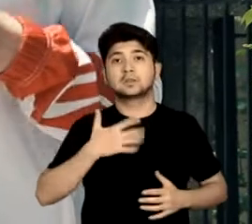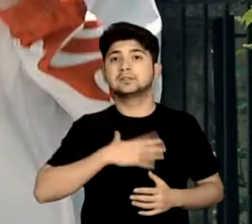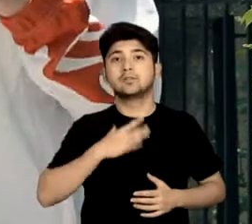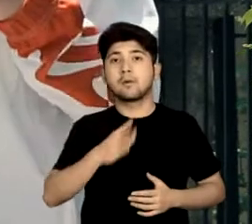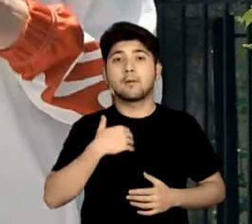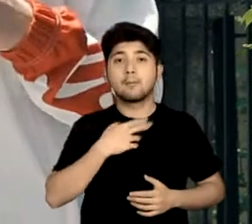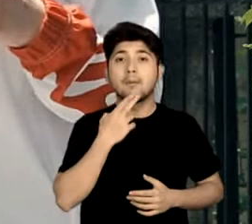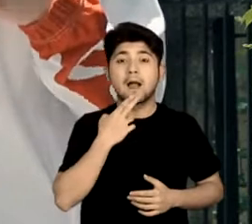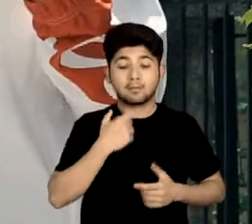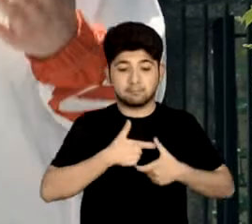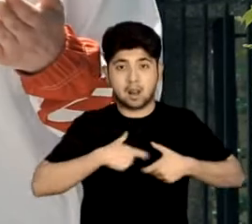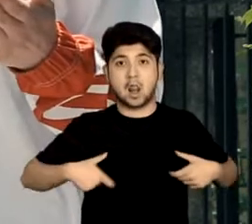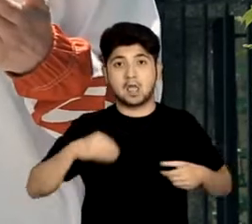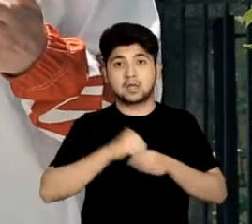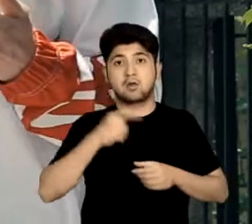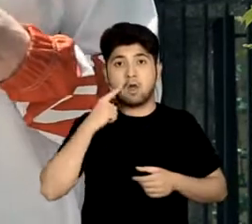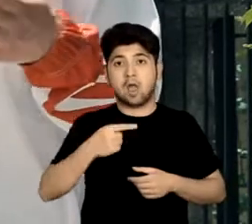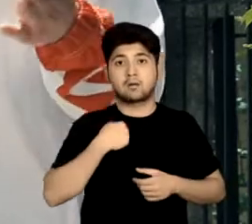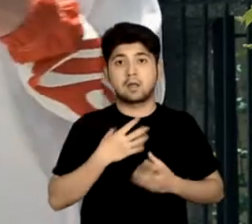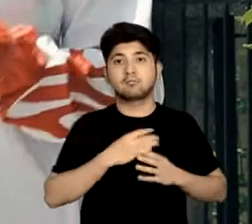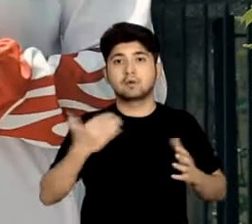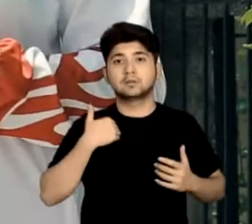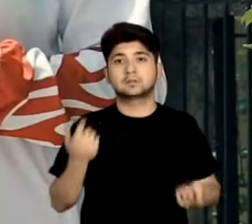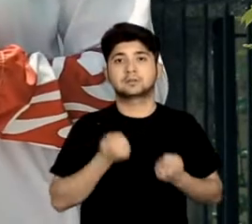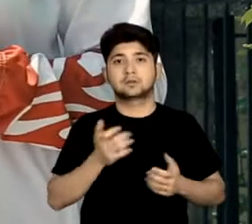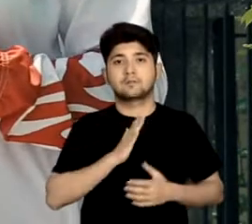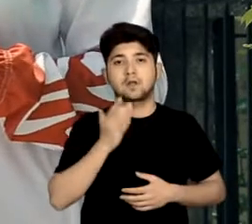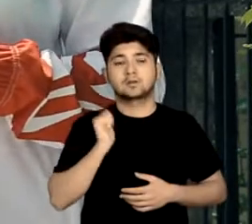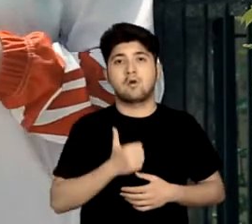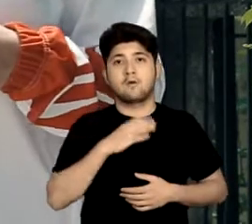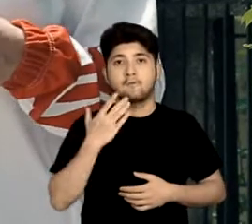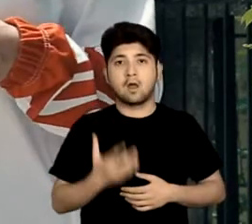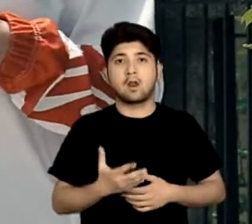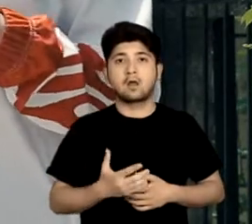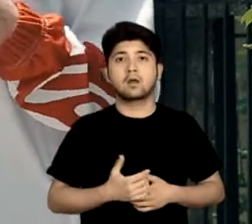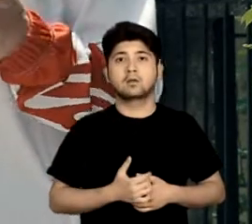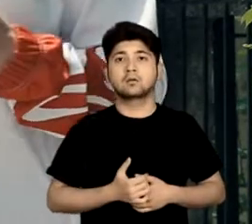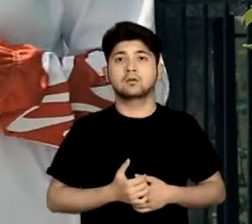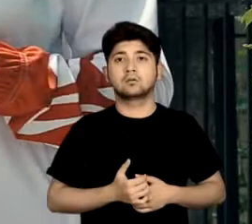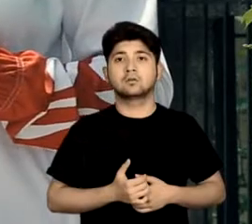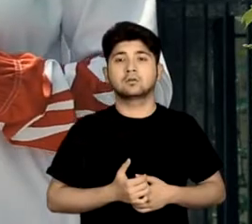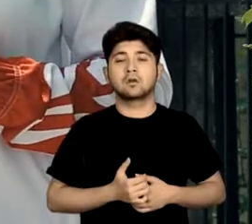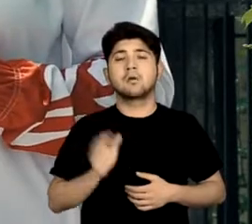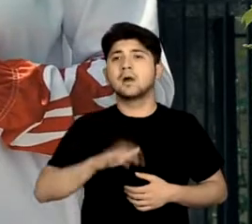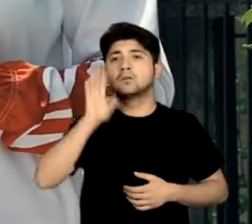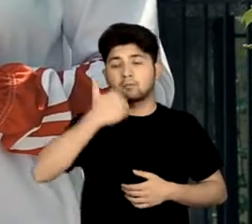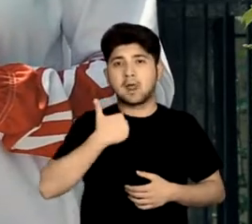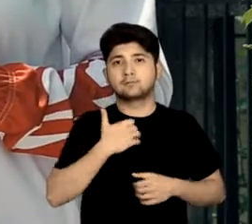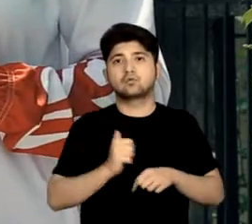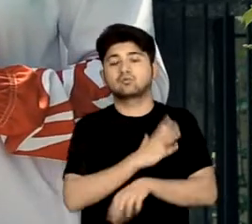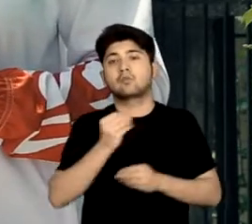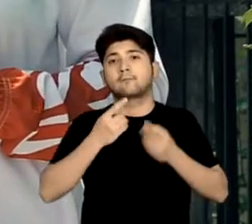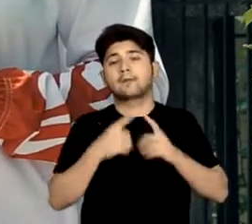de bayan milli basketbolunda işte yer almak benim için. Bambaşka bir duygu yani basketbol